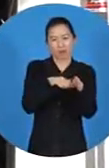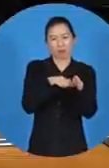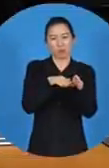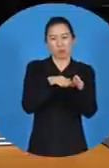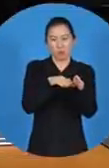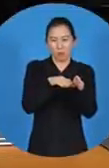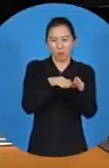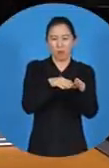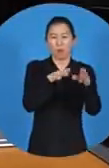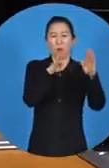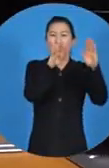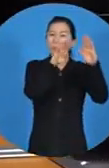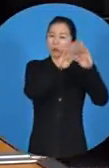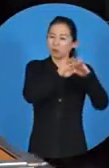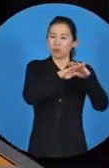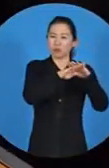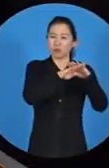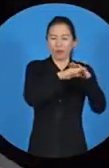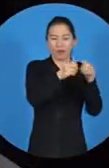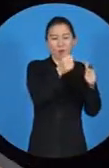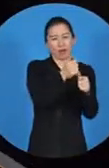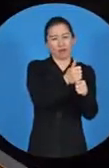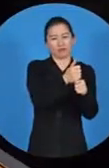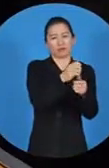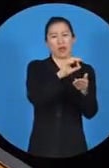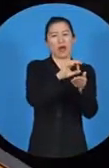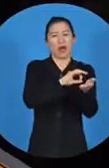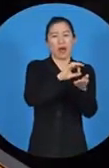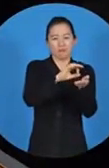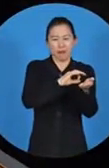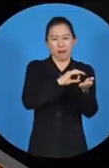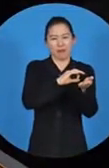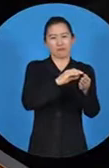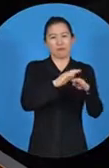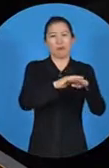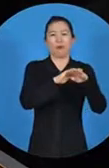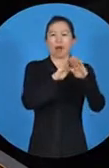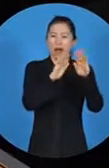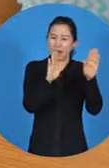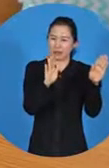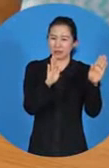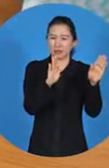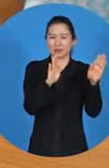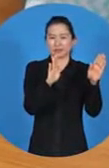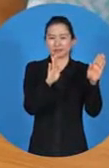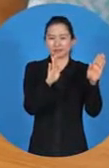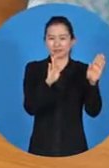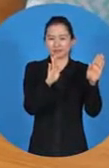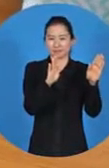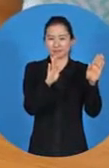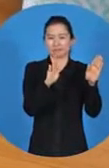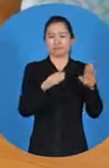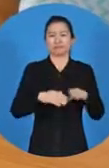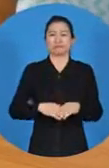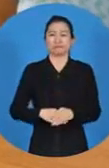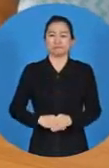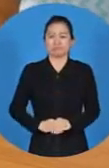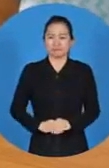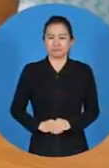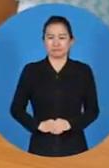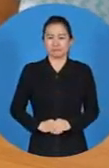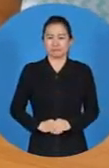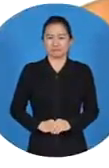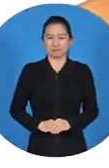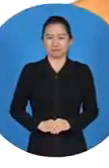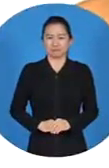これにより商店街から感染症対策として消毒液も提供され、昼はお弁当、夜